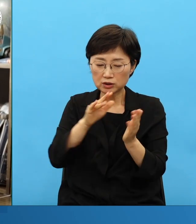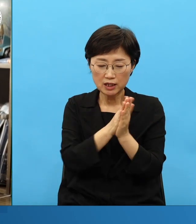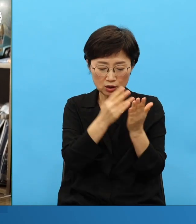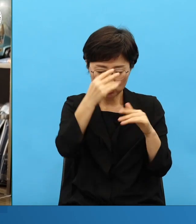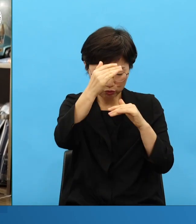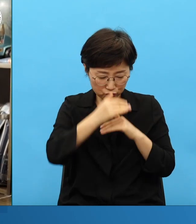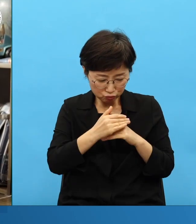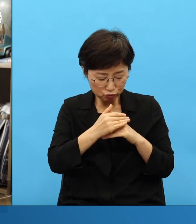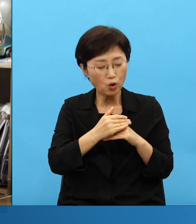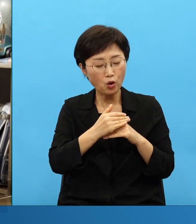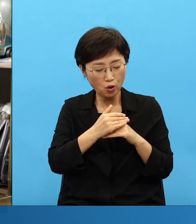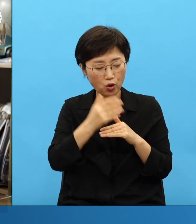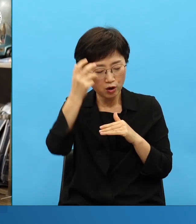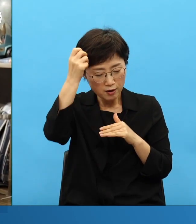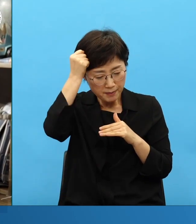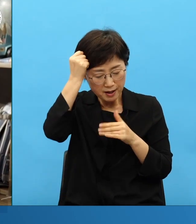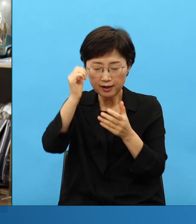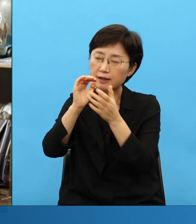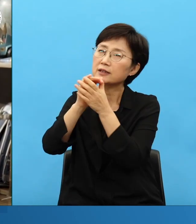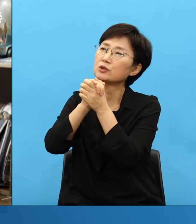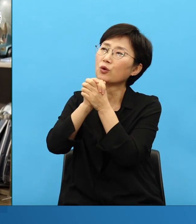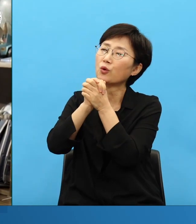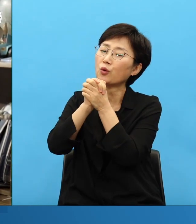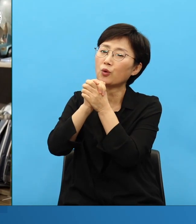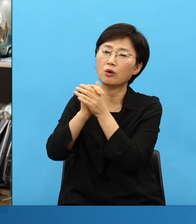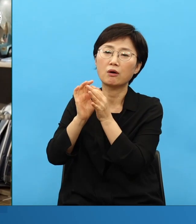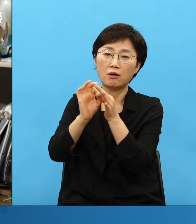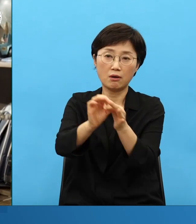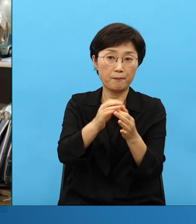묵상하며 나 혼자만의 서밋타임을 누리고 있다.